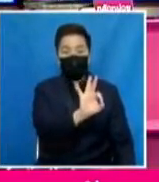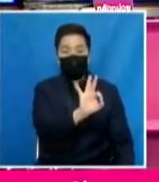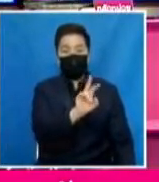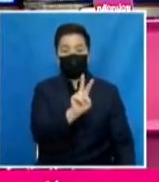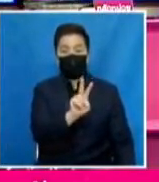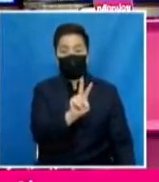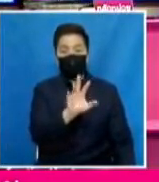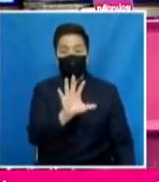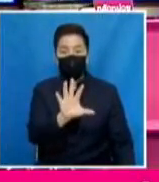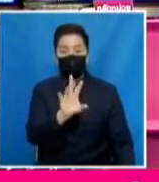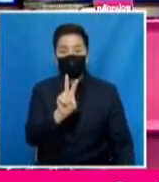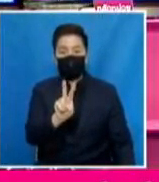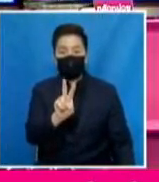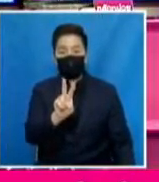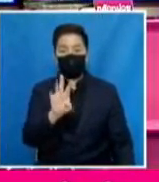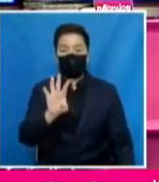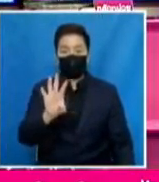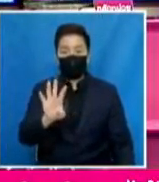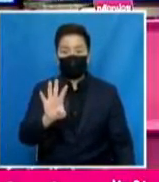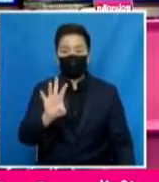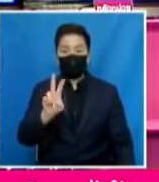สองสี่สองแปด